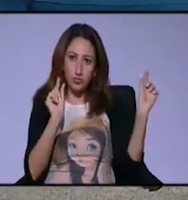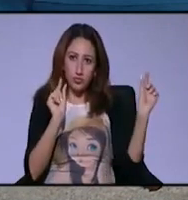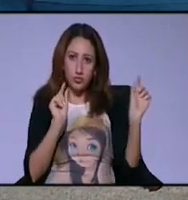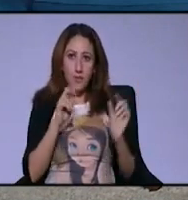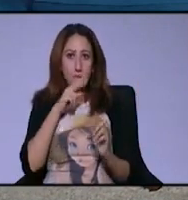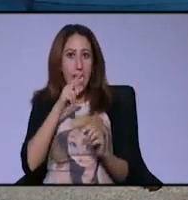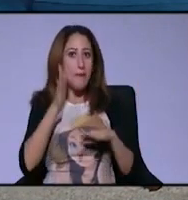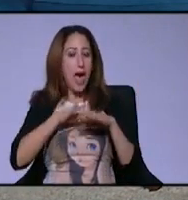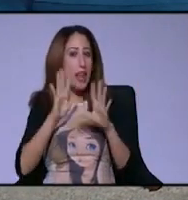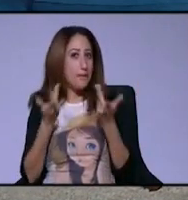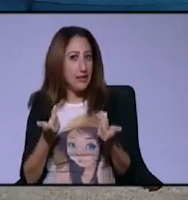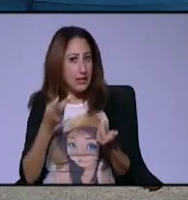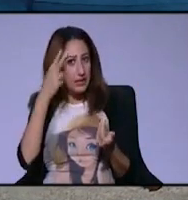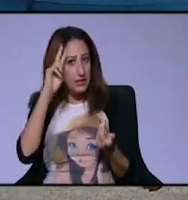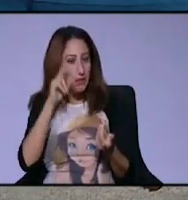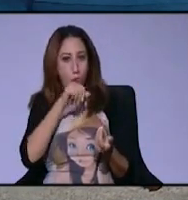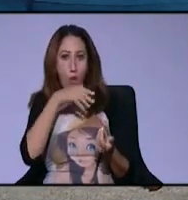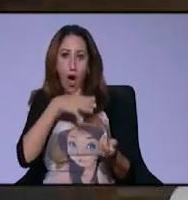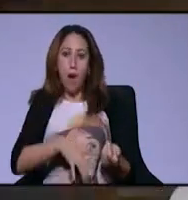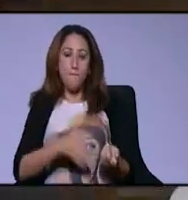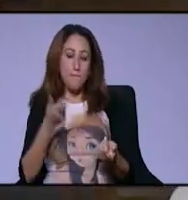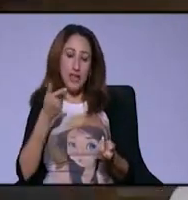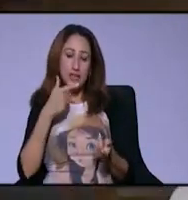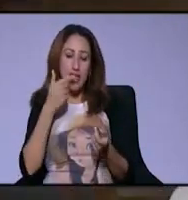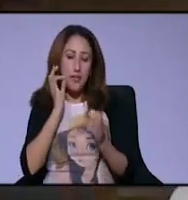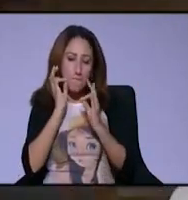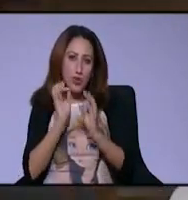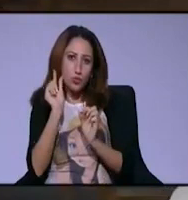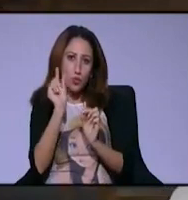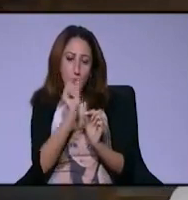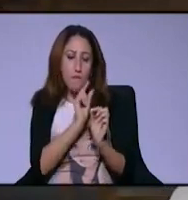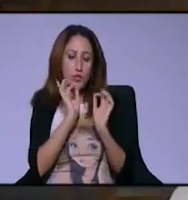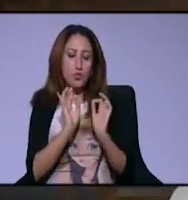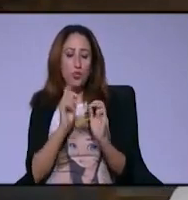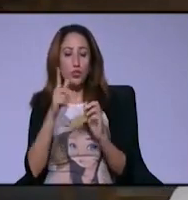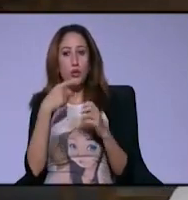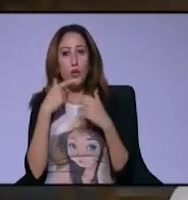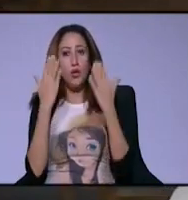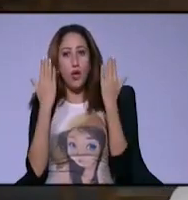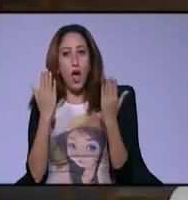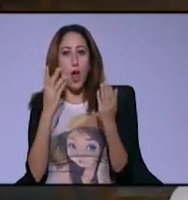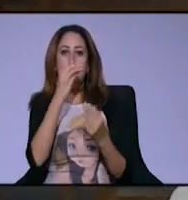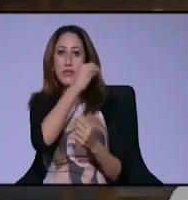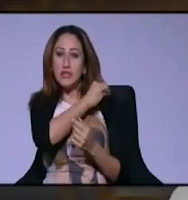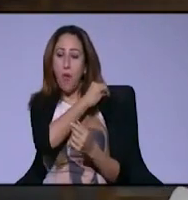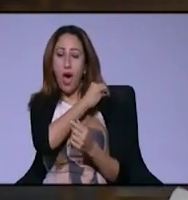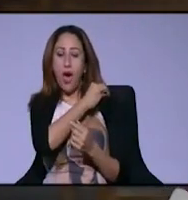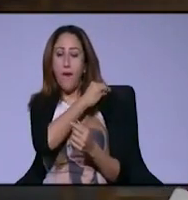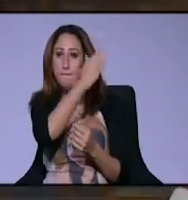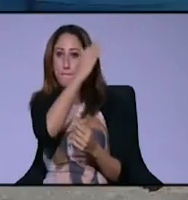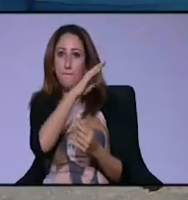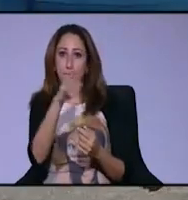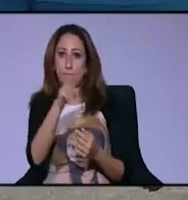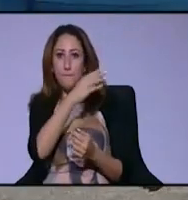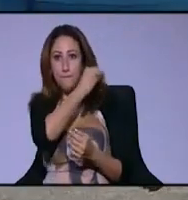مين؟ على حضرة النبي عليه الصلاة والسلام. وأنا الحقيقة بقول يا رب إن شاء الله يجعله في ميزان حسنات